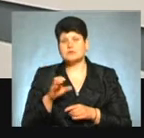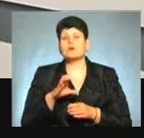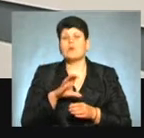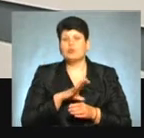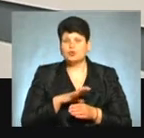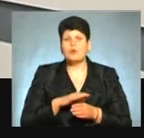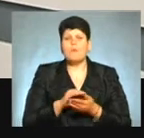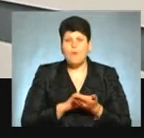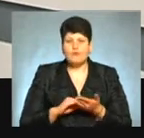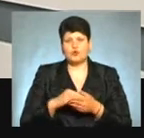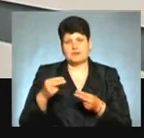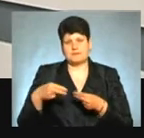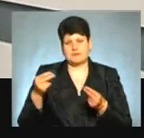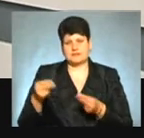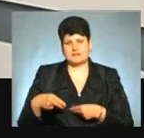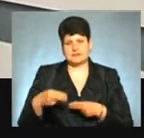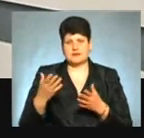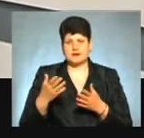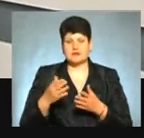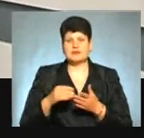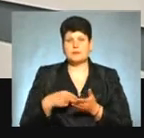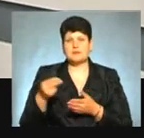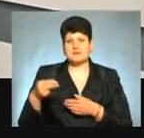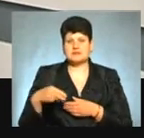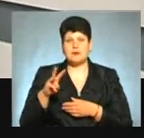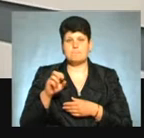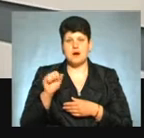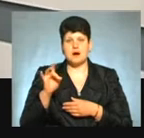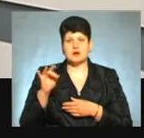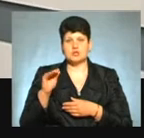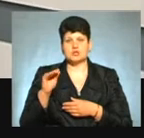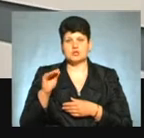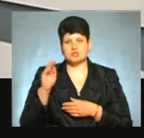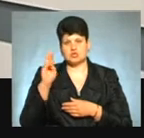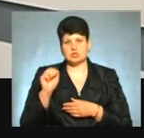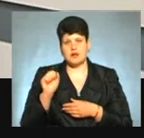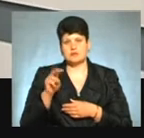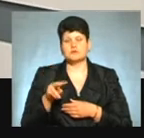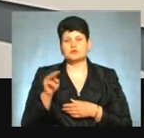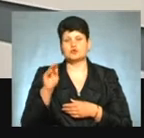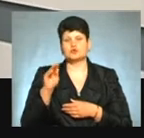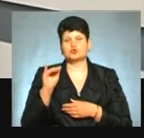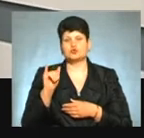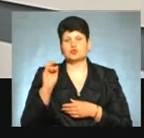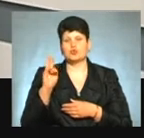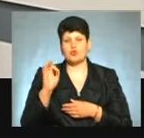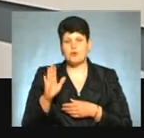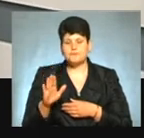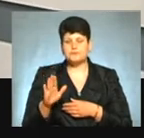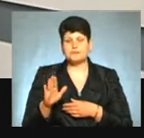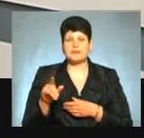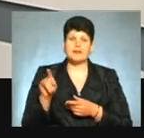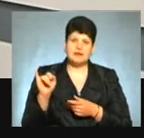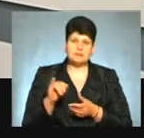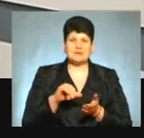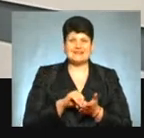повторне підписання капітуляції, цього разу вже підписував маршал Жуков, тобто рахуйте на добрячих декілька рангів вище, з сторони Радянського Союзу плюс